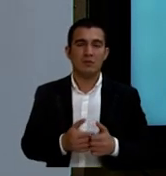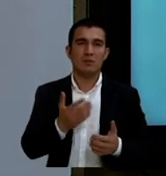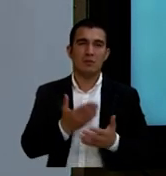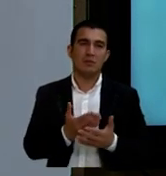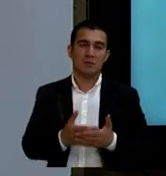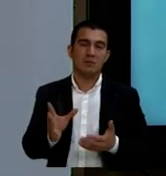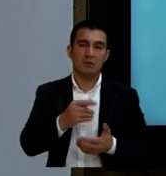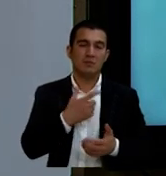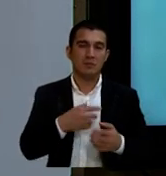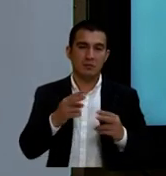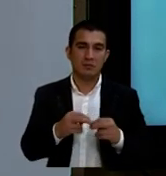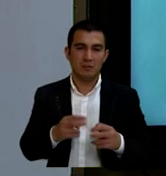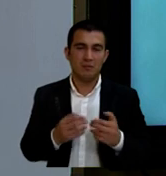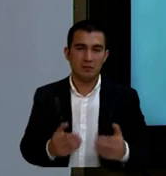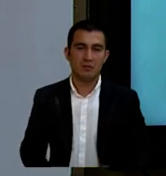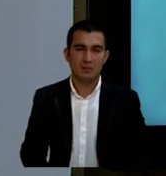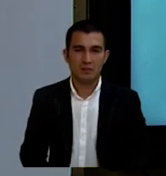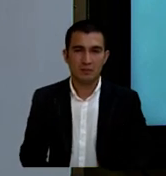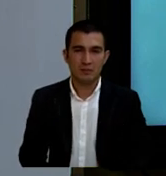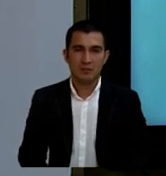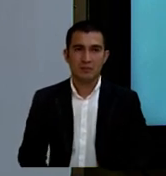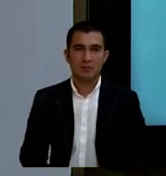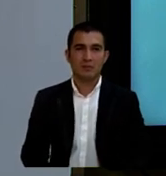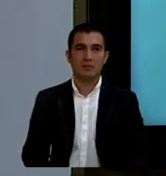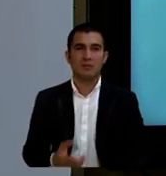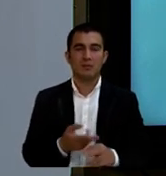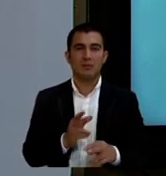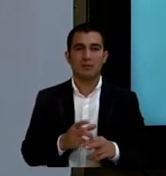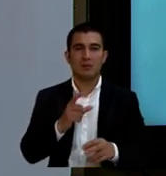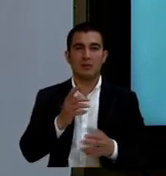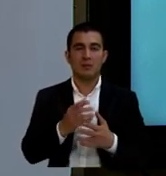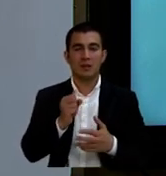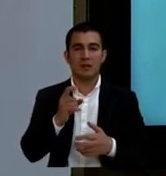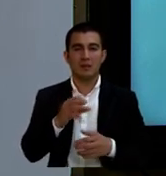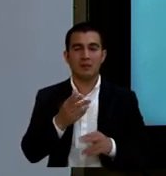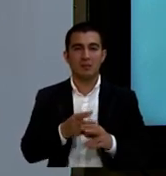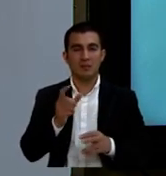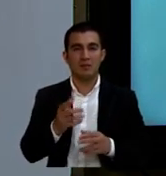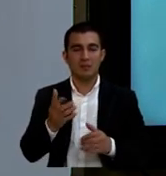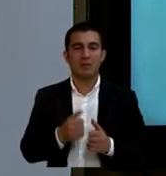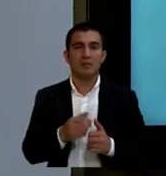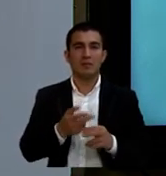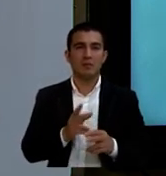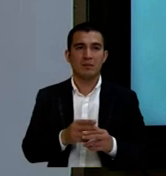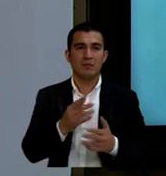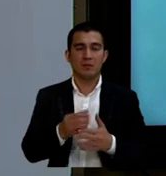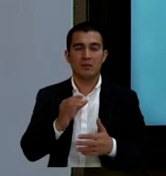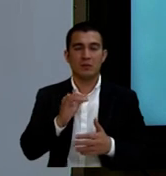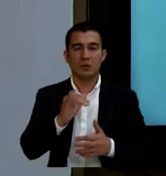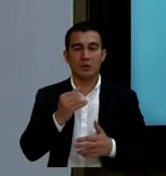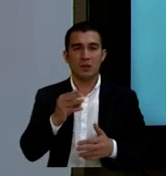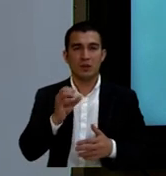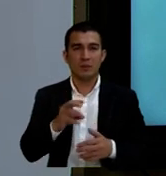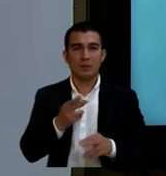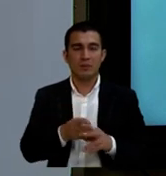o'zingizni sinab ko'ring. Erkin Azam asardan olingan parcha. Shuytib kelib qolganman-da, men